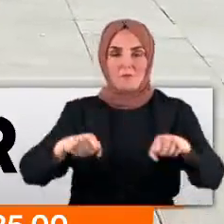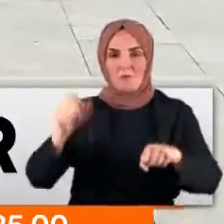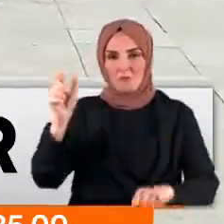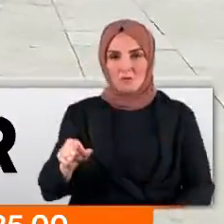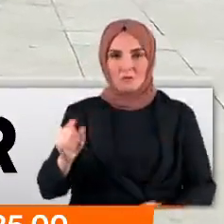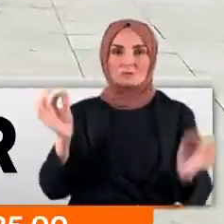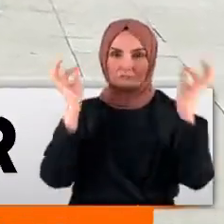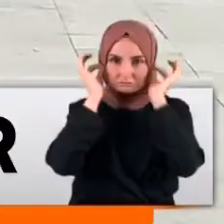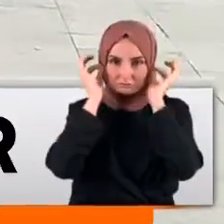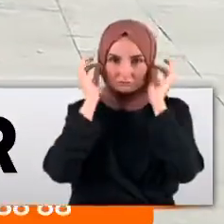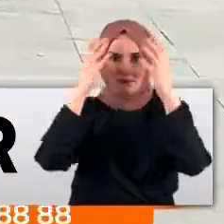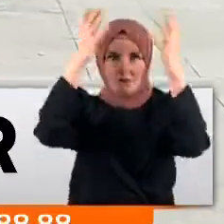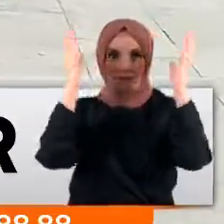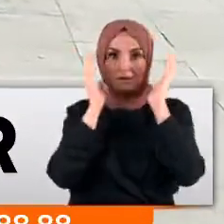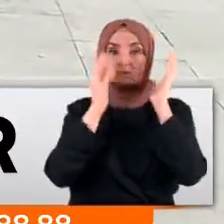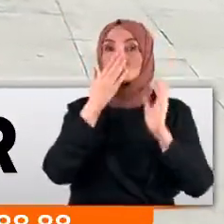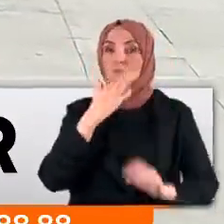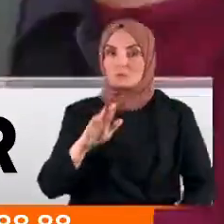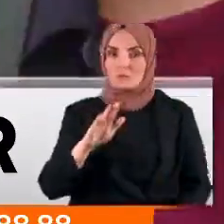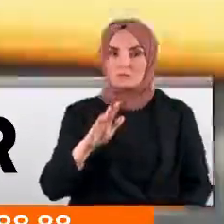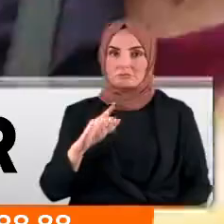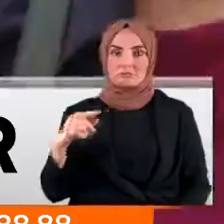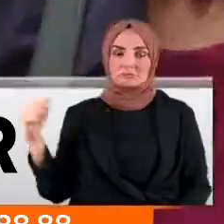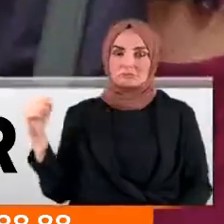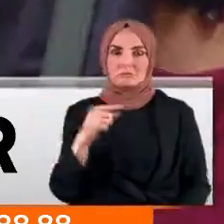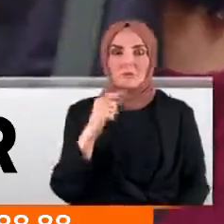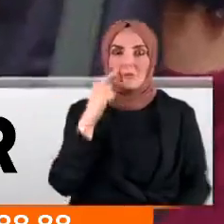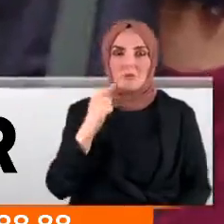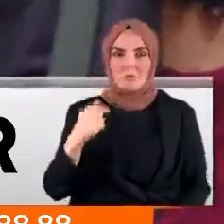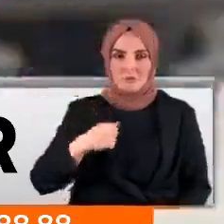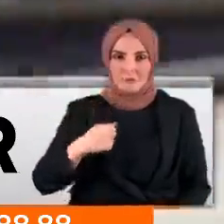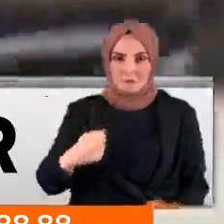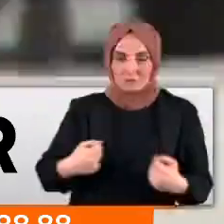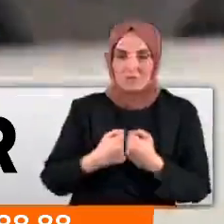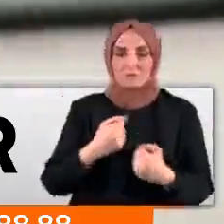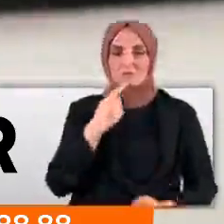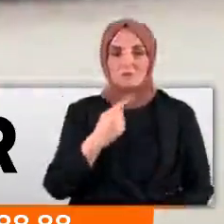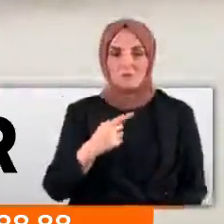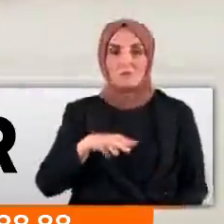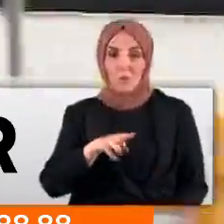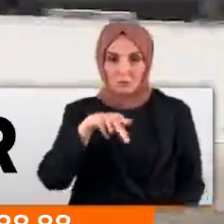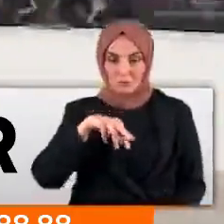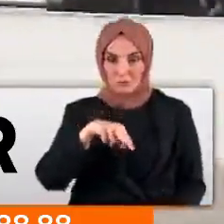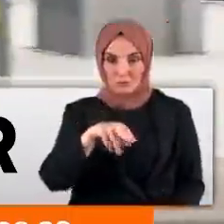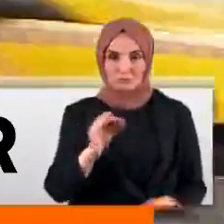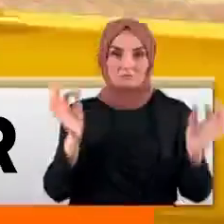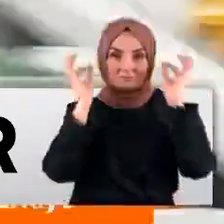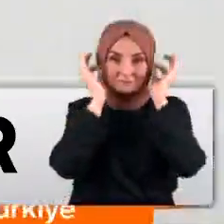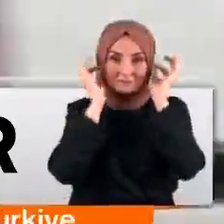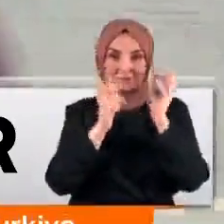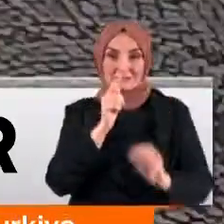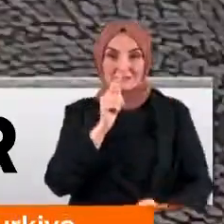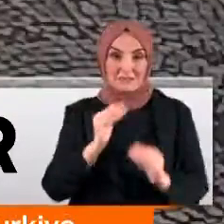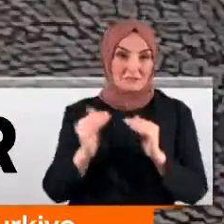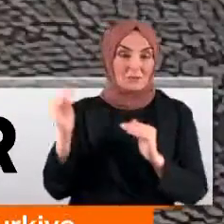Pasta yok birden çıktı bana vurdu özellikle yolda yürürken kulaklıkla yüksek sesli müzik dinlemek çok